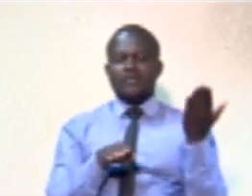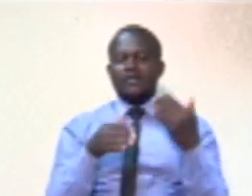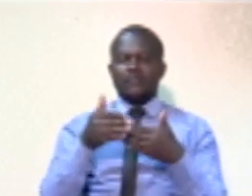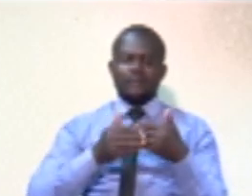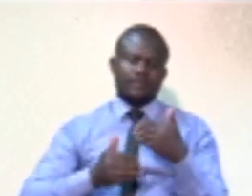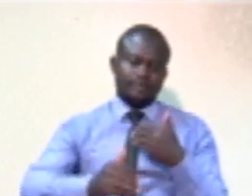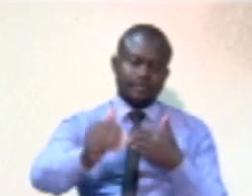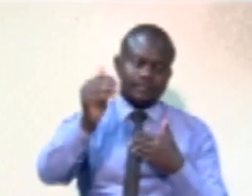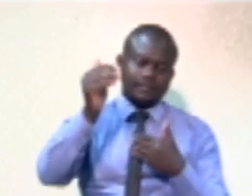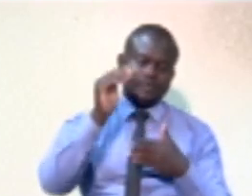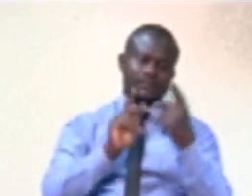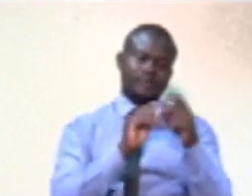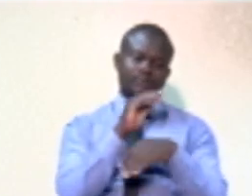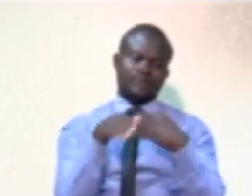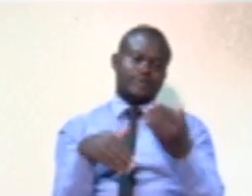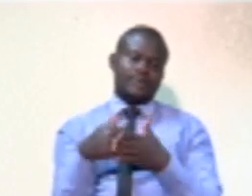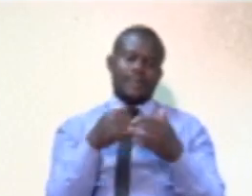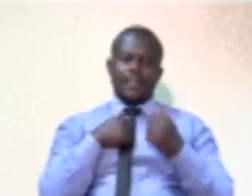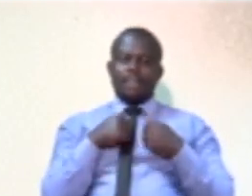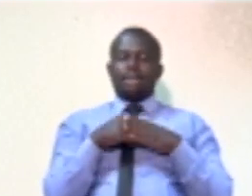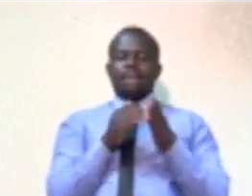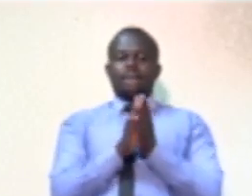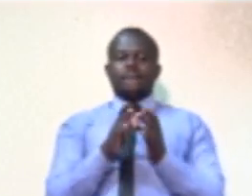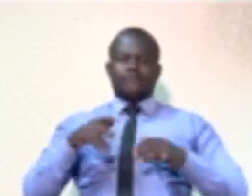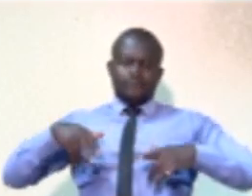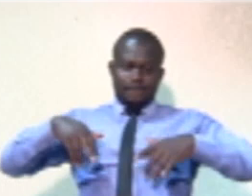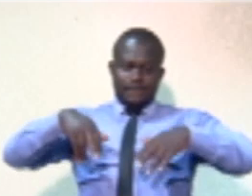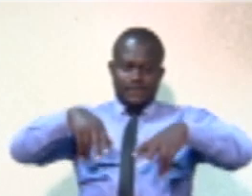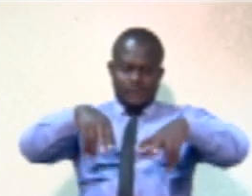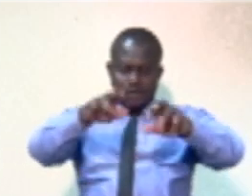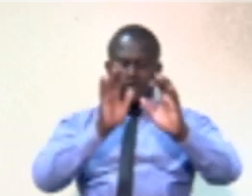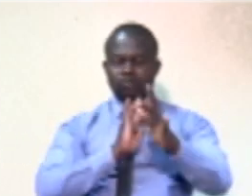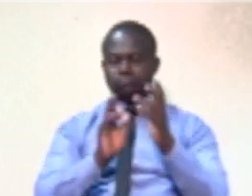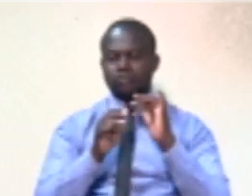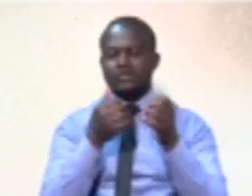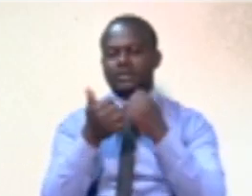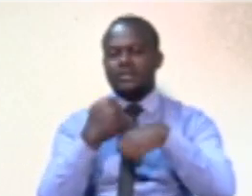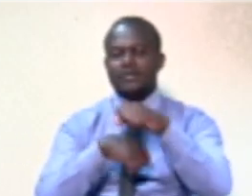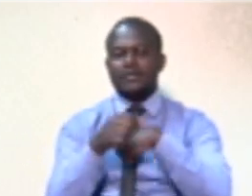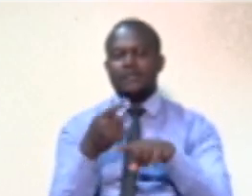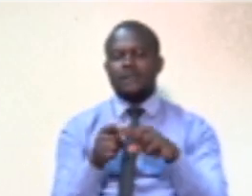yitahiwe yuko abaturage abanyarwanda muri rusange bava muri gahunda ya guma mu rugo ndetse n'ibindi bikorwa bitandukanye bikabya gukomorerwa